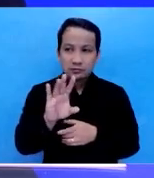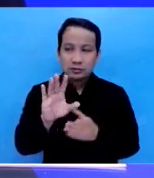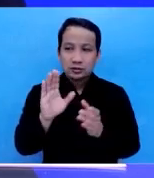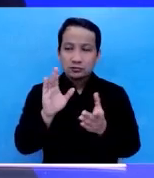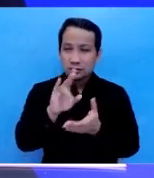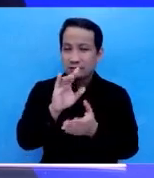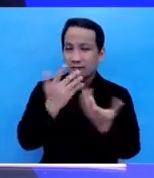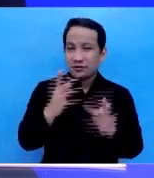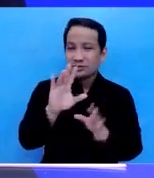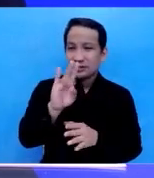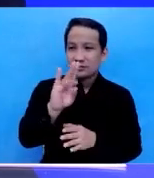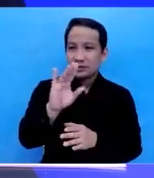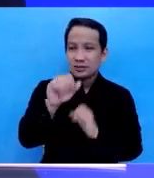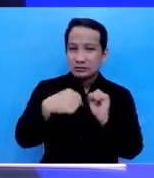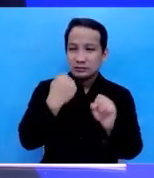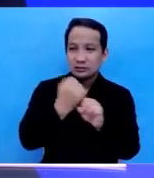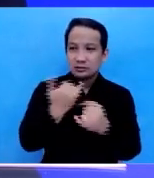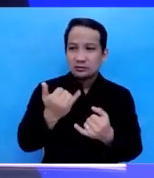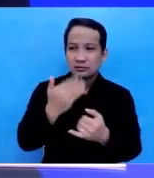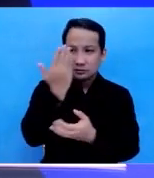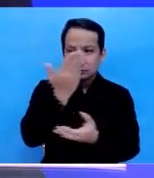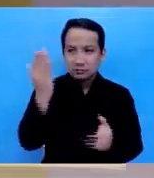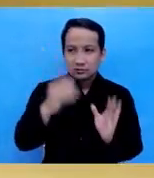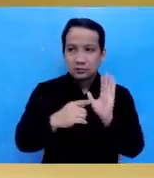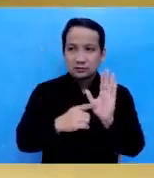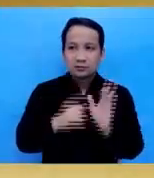ng balitang yan, si Gerard De La Peña.